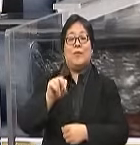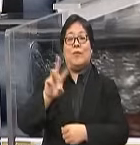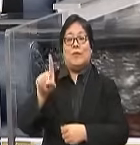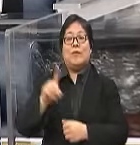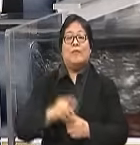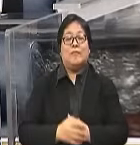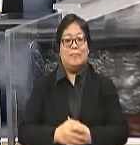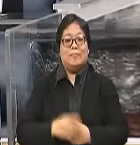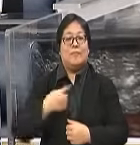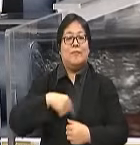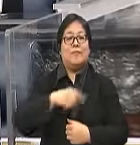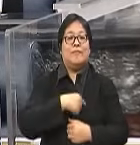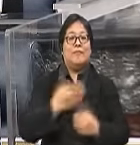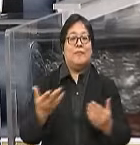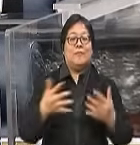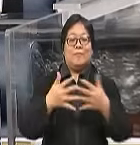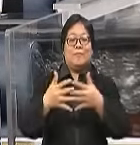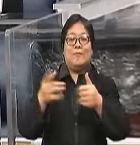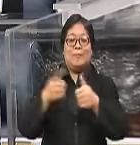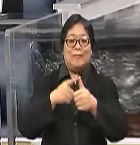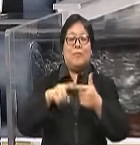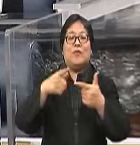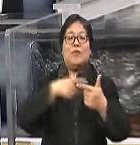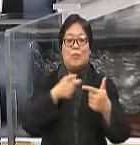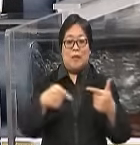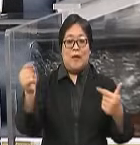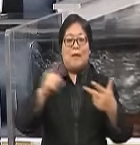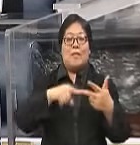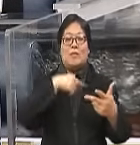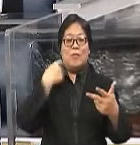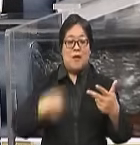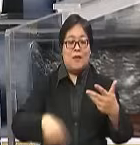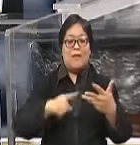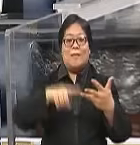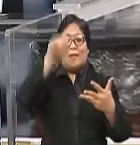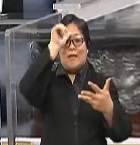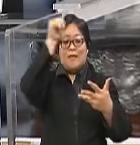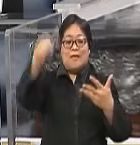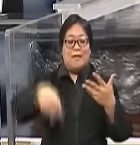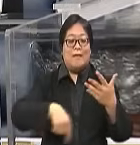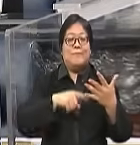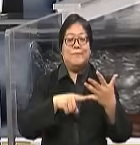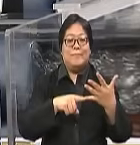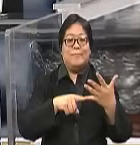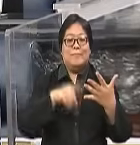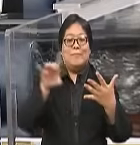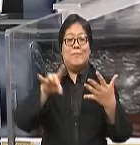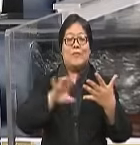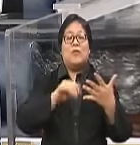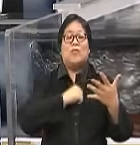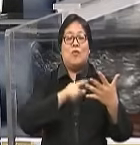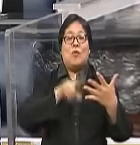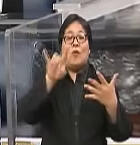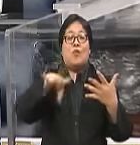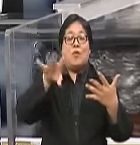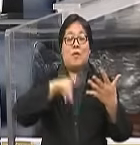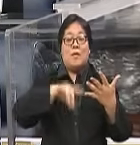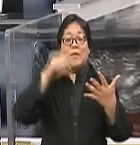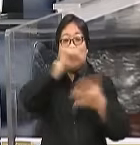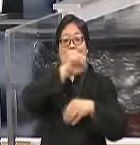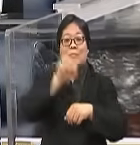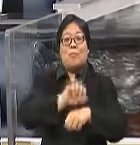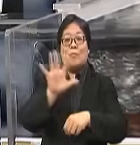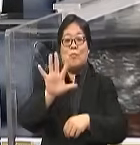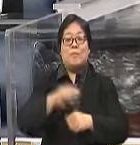kita juga memiliki pertama Jepen kedua Cina ketiga India keempat dan Australia keempat dia singkong yang